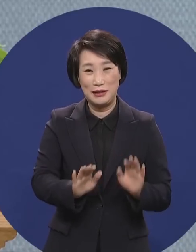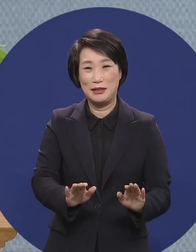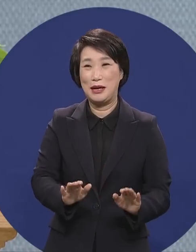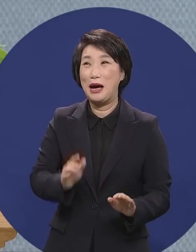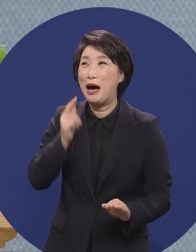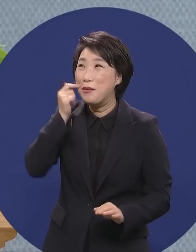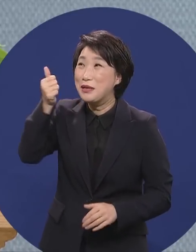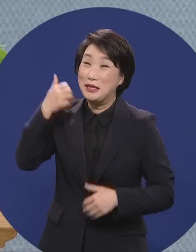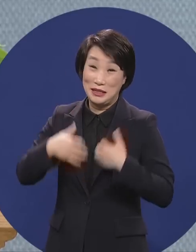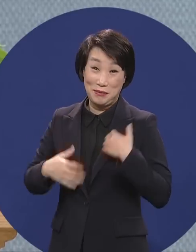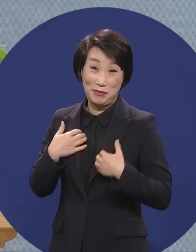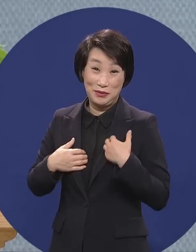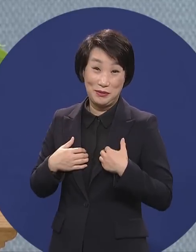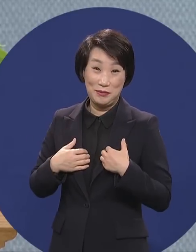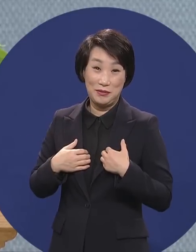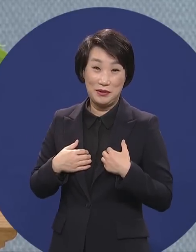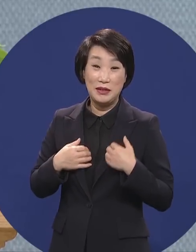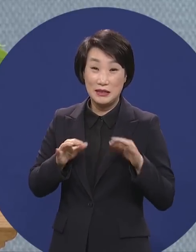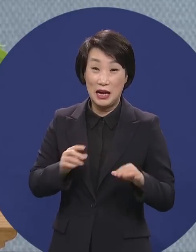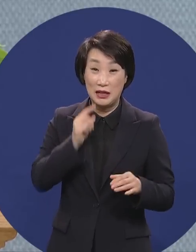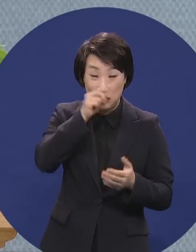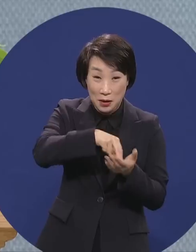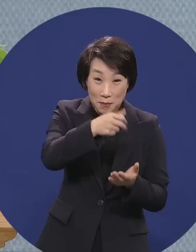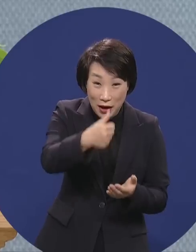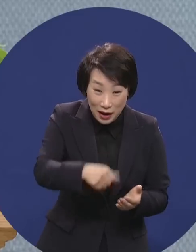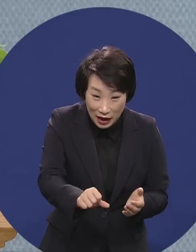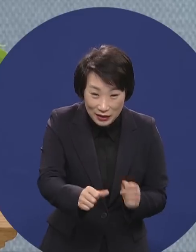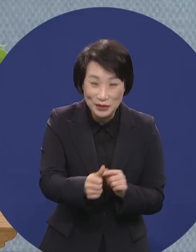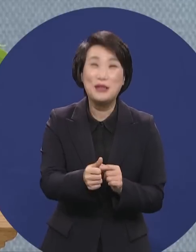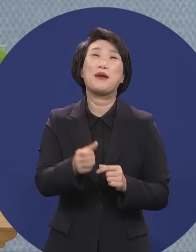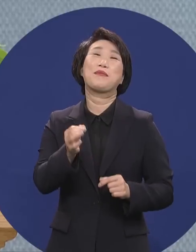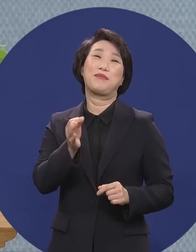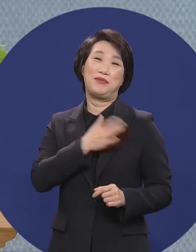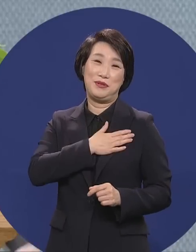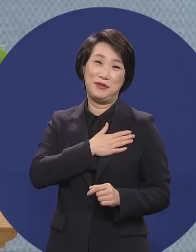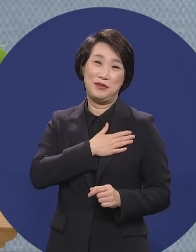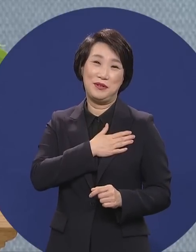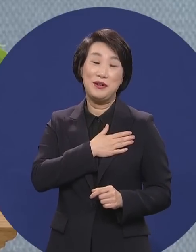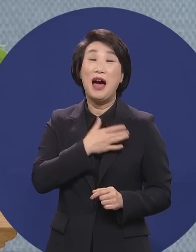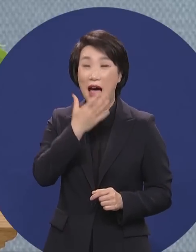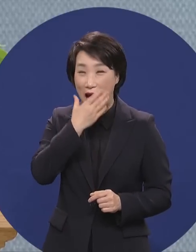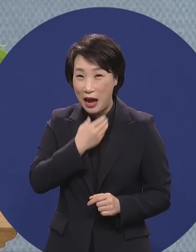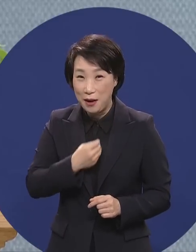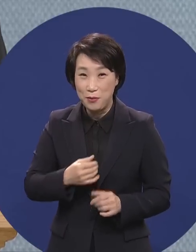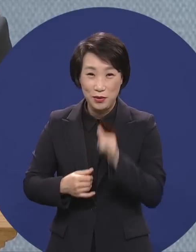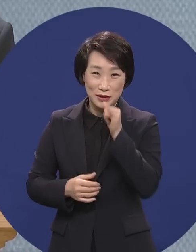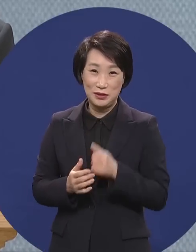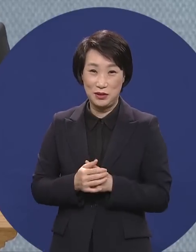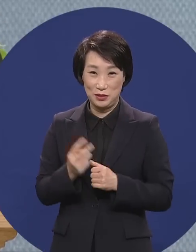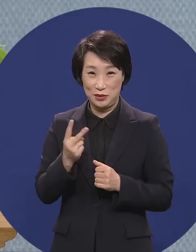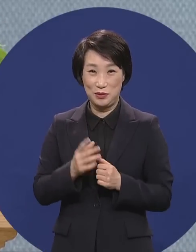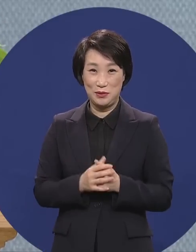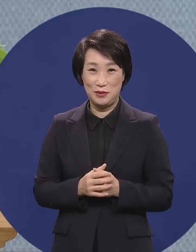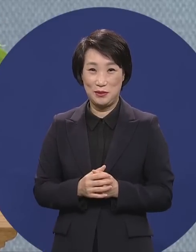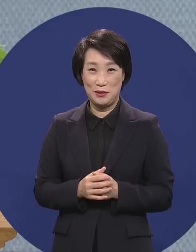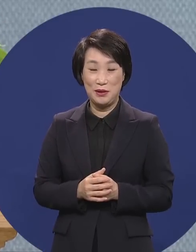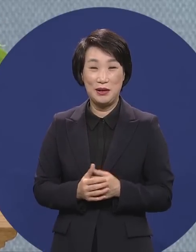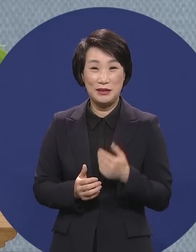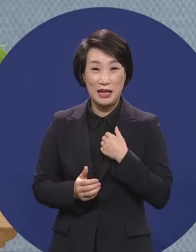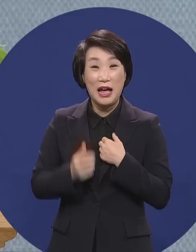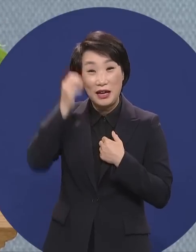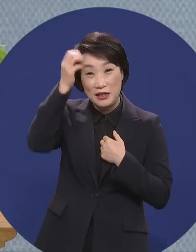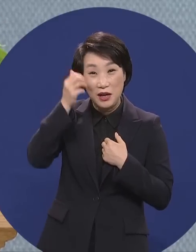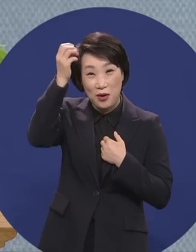아버지의 기쁨, 탕자의 부유, 탕자의 행복, 그리고 내